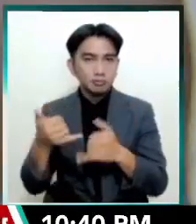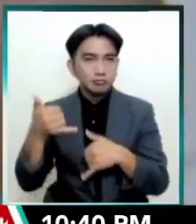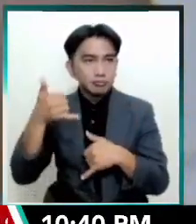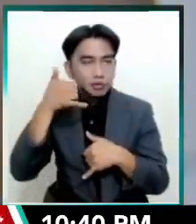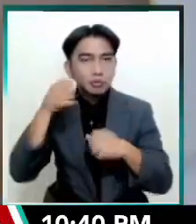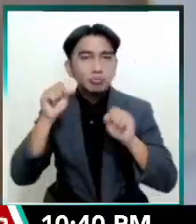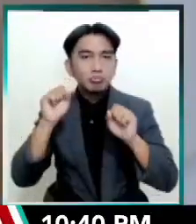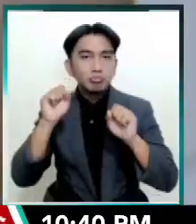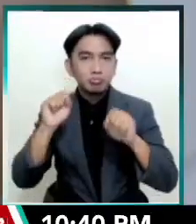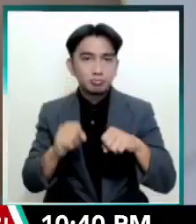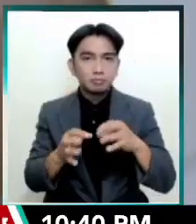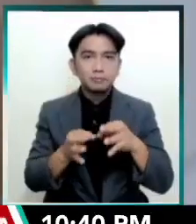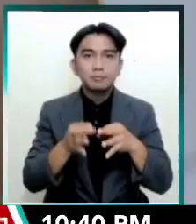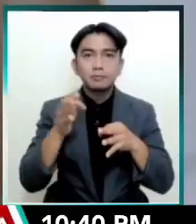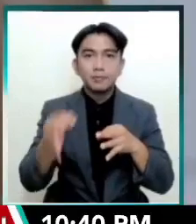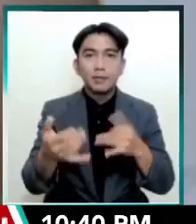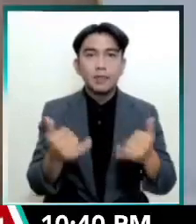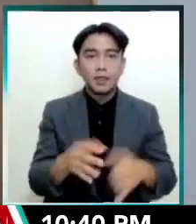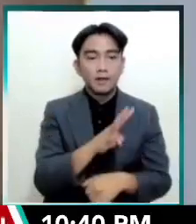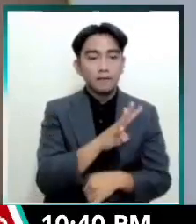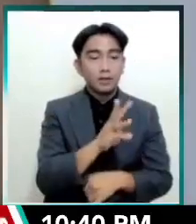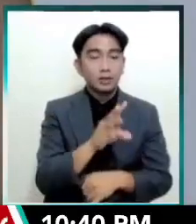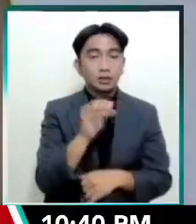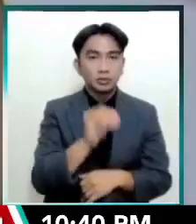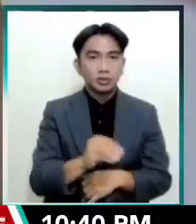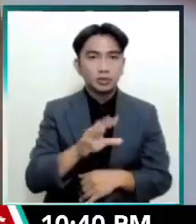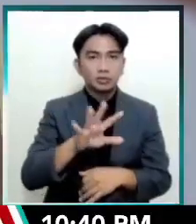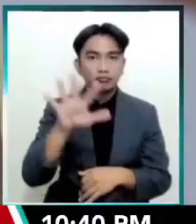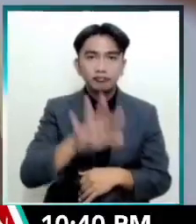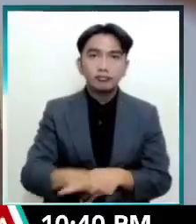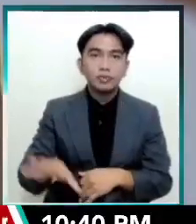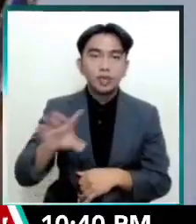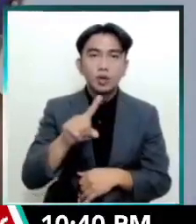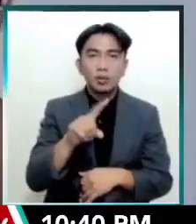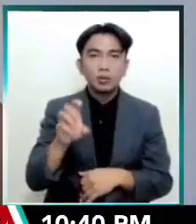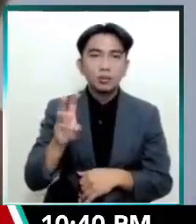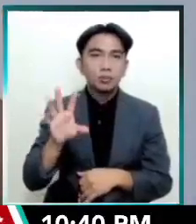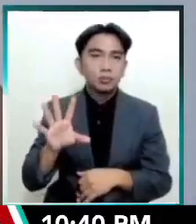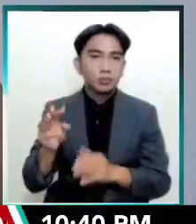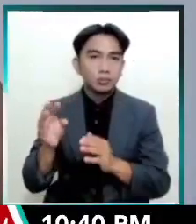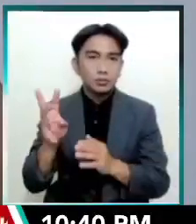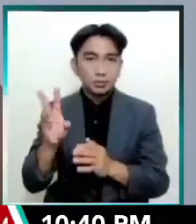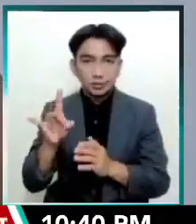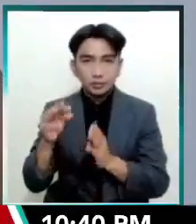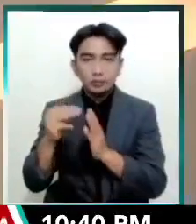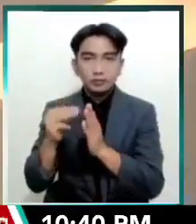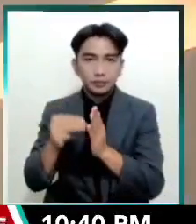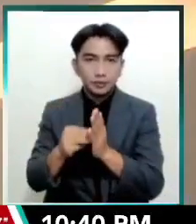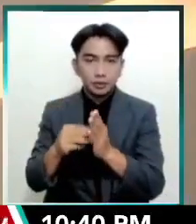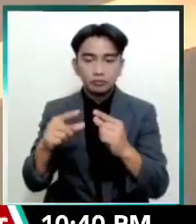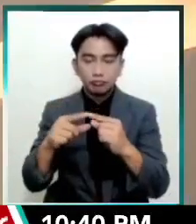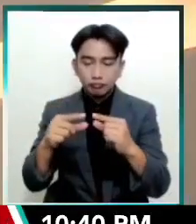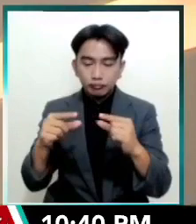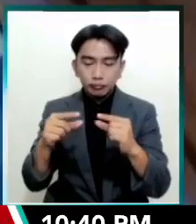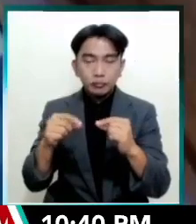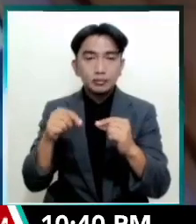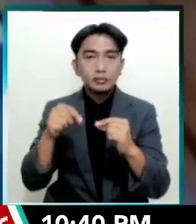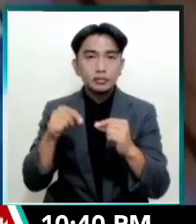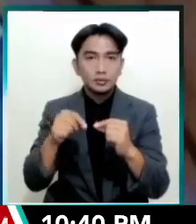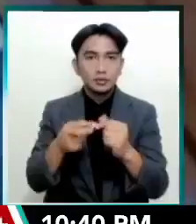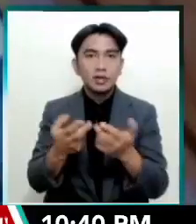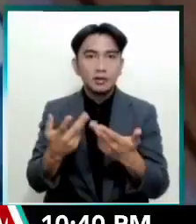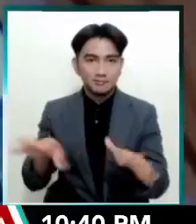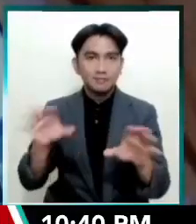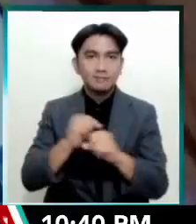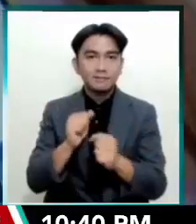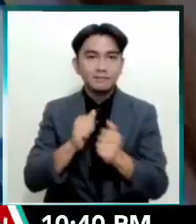nasa 46% pa lang ng kabuang 168 million na SIM card sa bansa ang nare-rehistro. Sa Smart